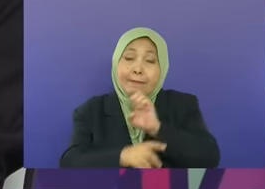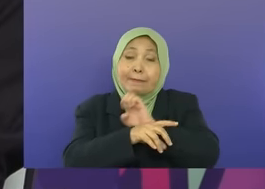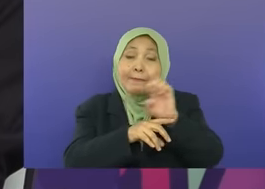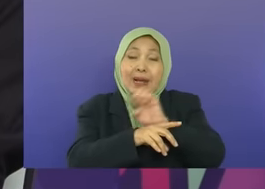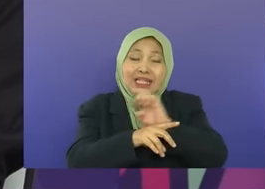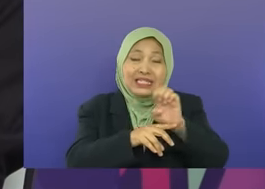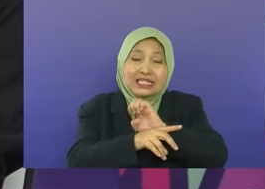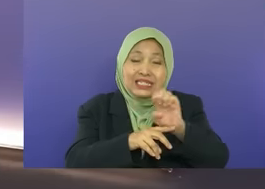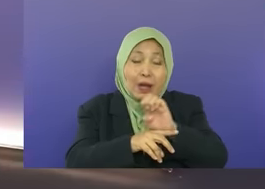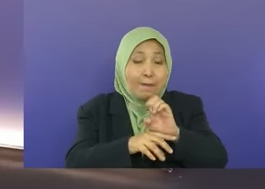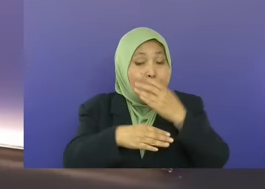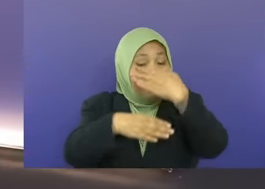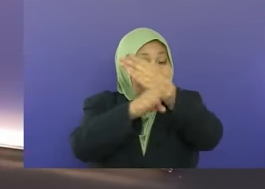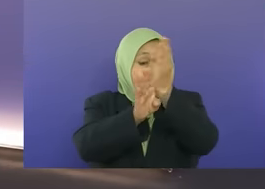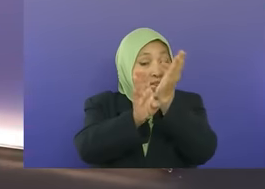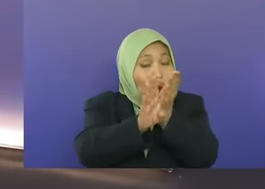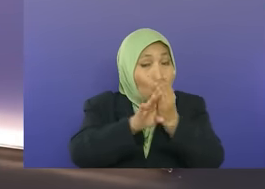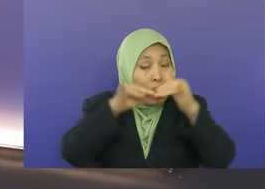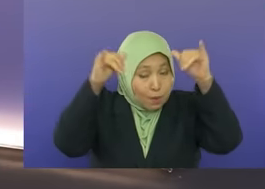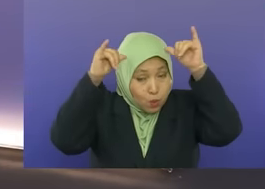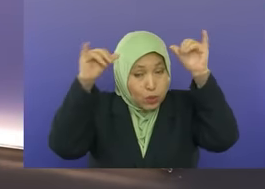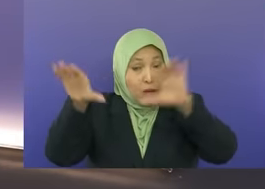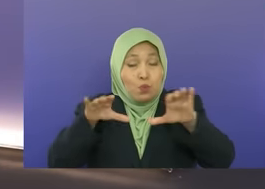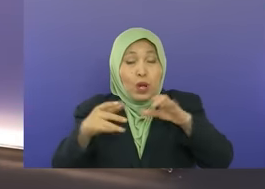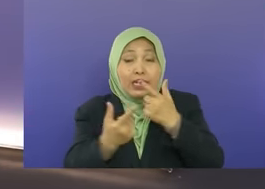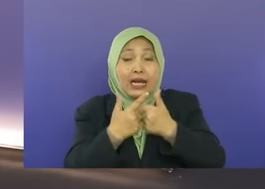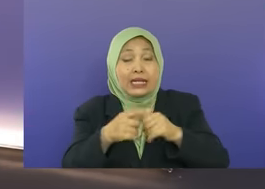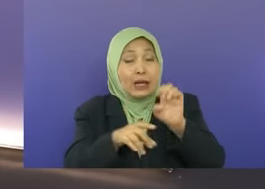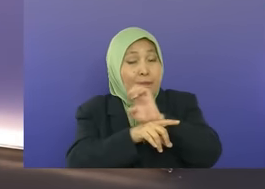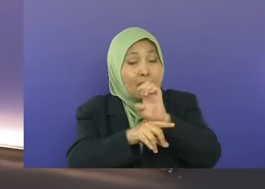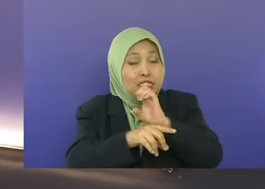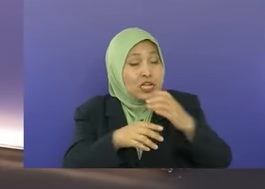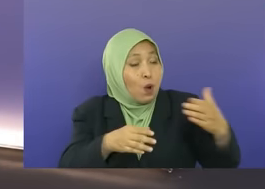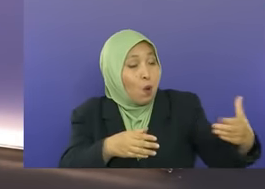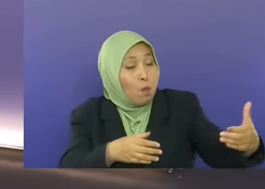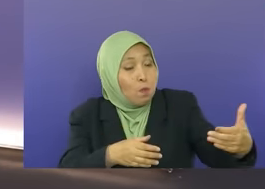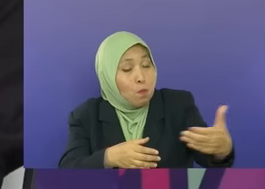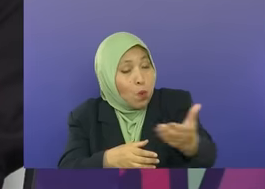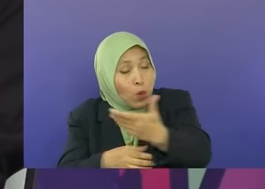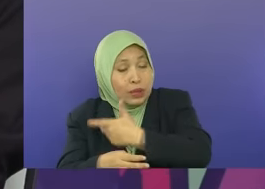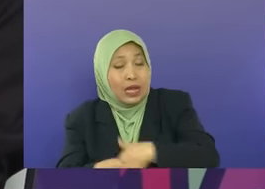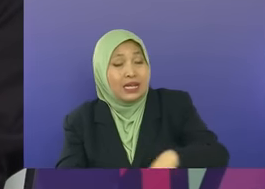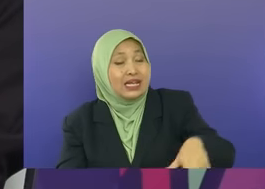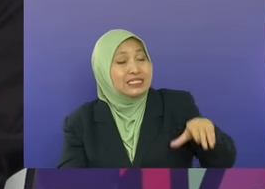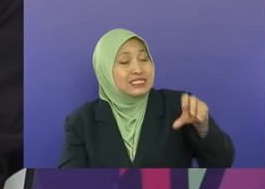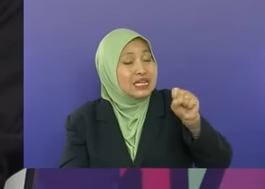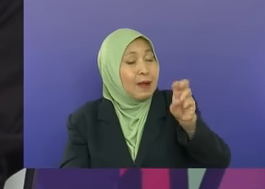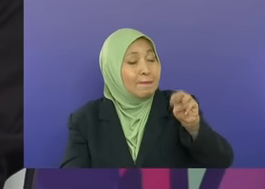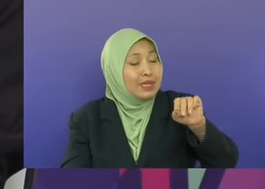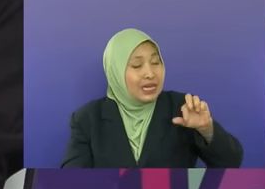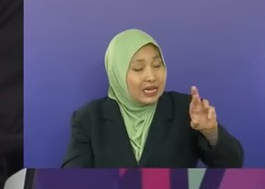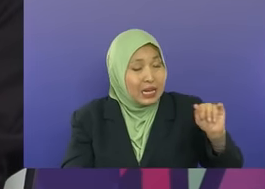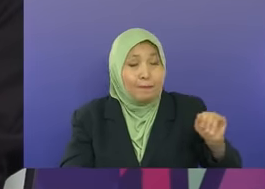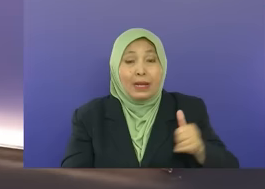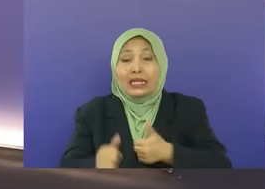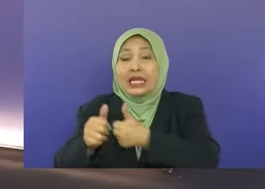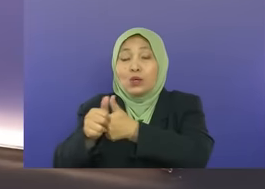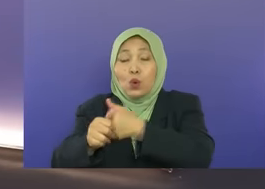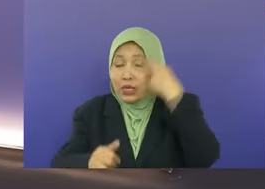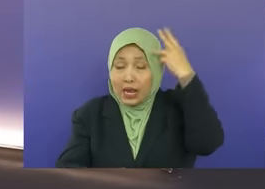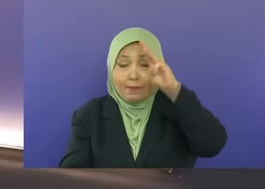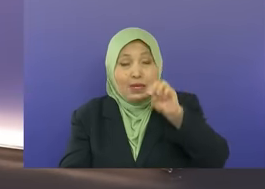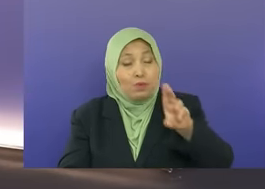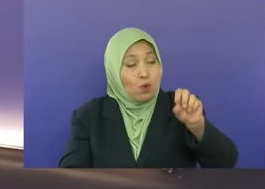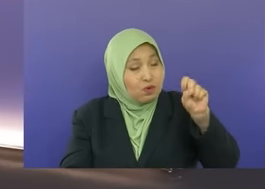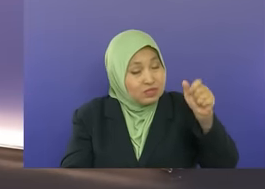lembu bentuk lembu yang dibuat daripada emas yang dikumpulkan oleh samiri ya seseorang daripada Pengikut Nabi Musa ini